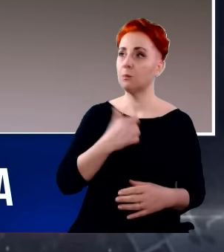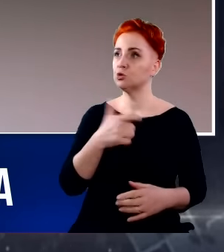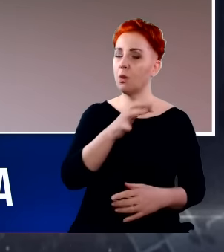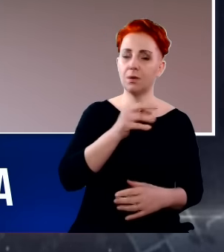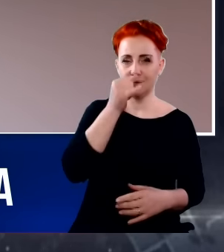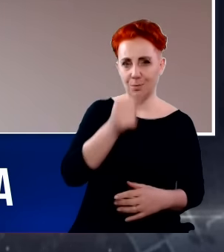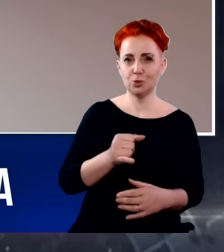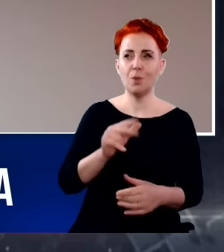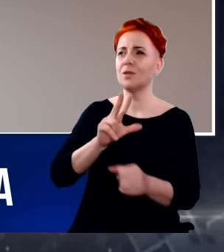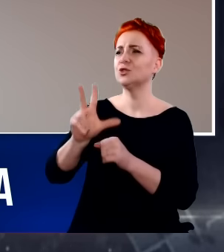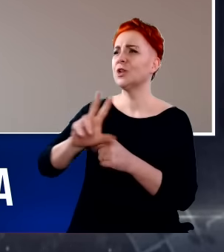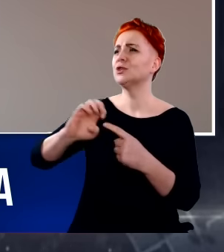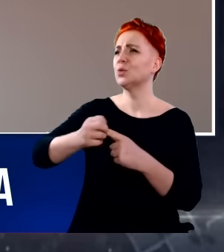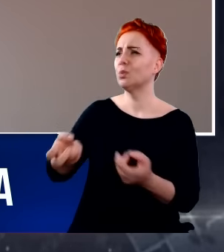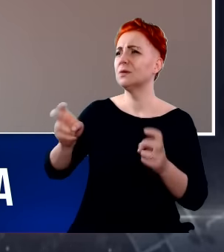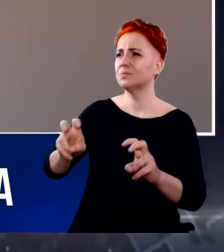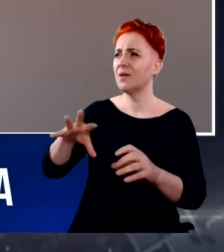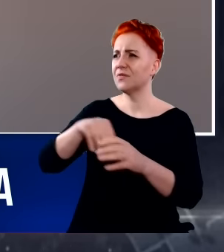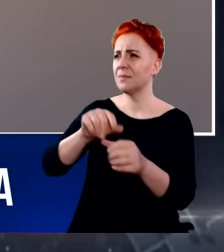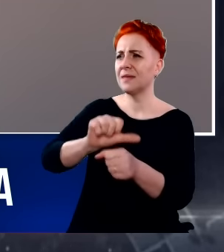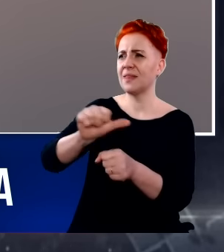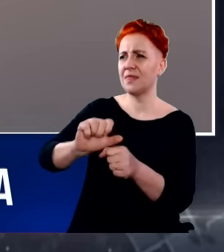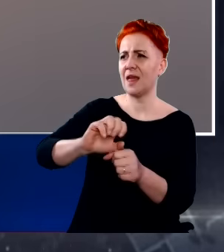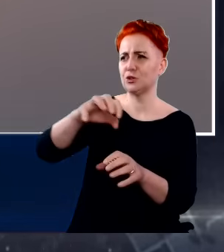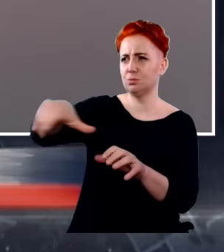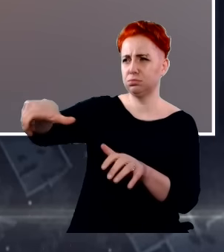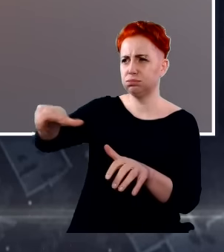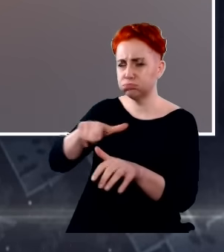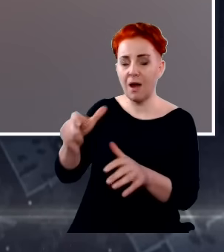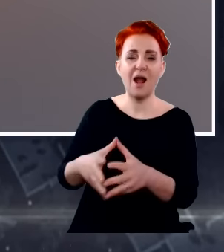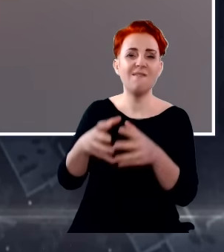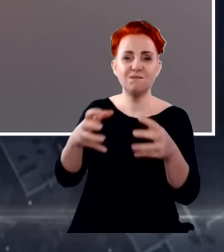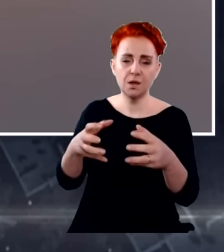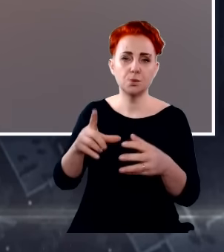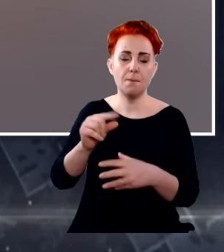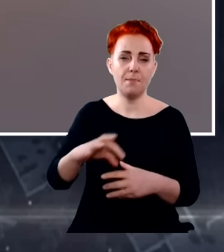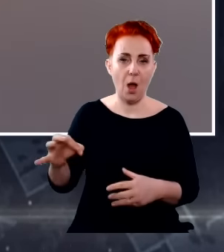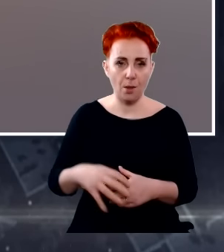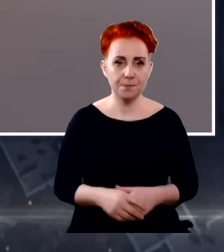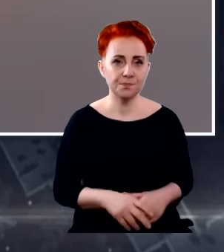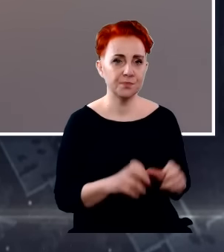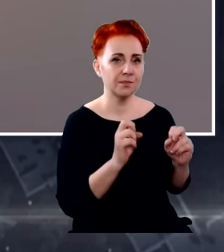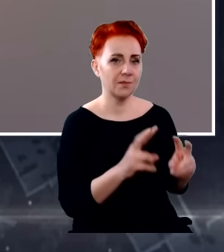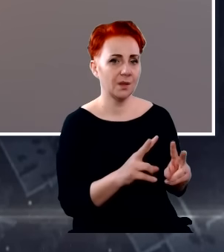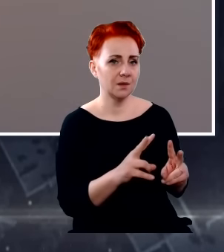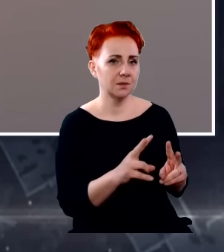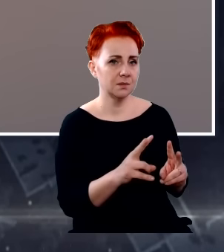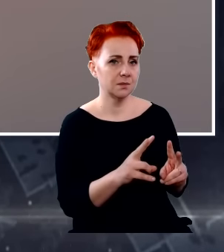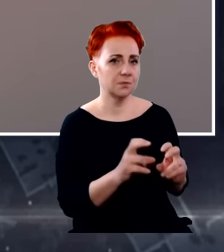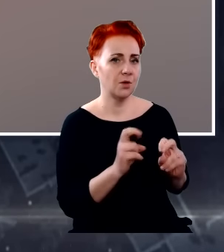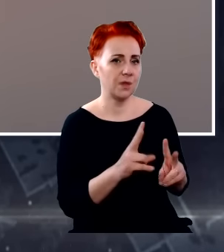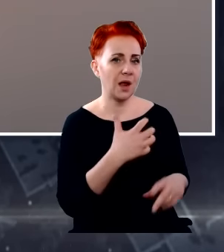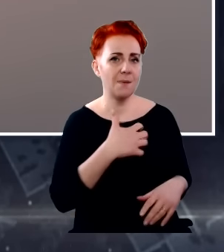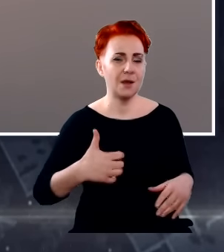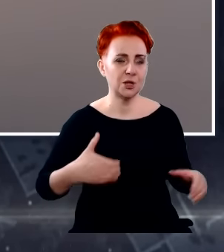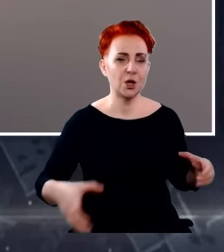chyba 11 w sumie podmiotów, ale te największe to jest właśnie Platforma, to jest... No tak, ale on został, został marszałkiem